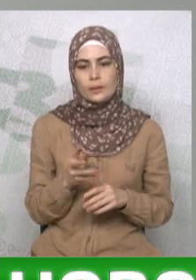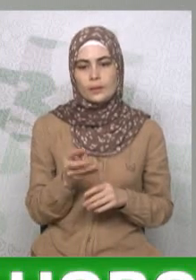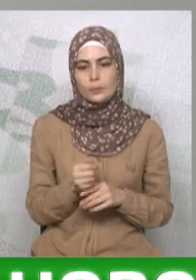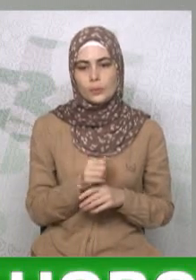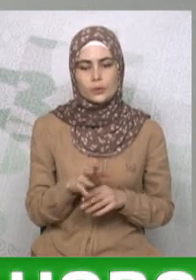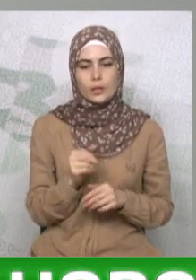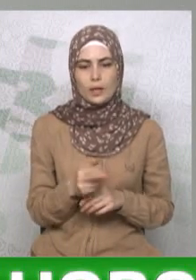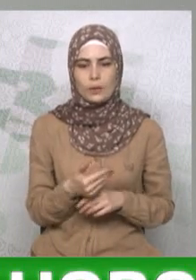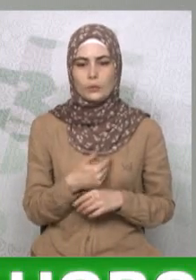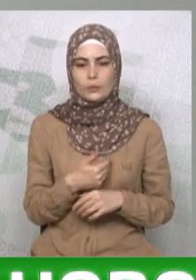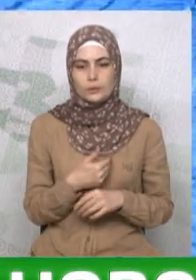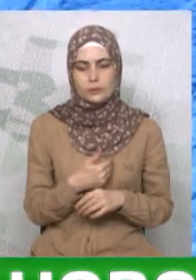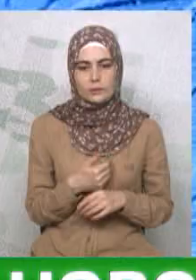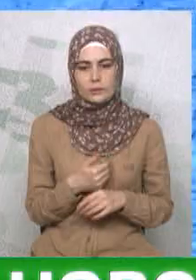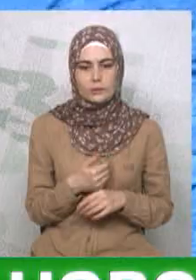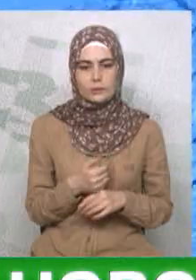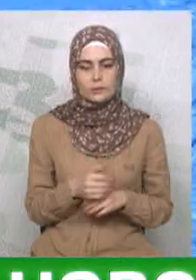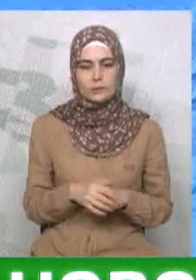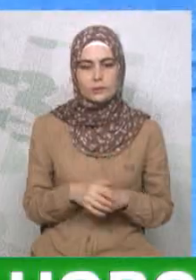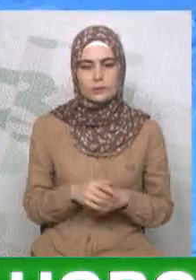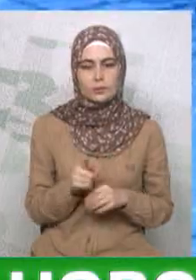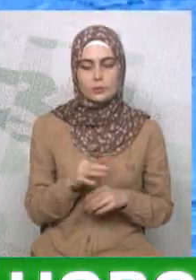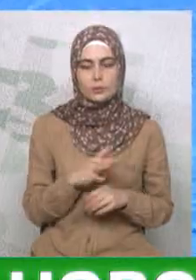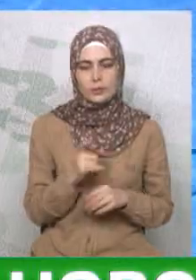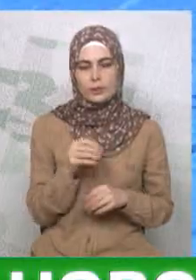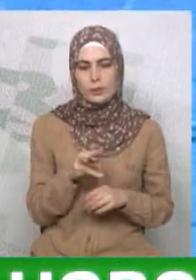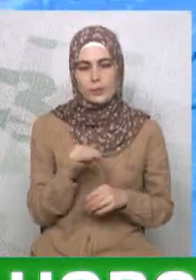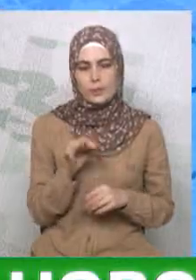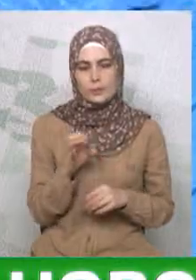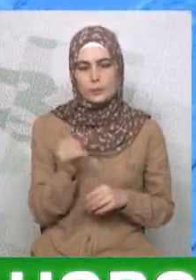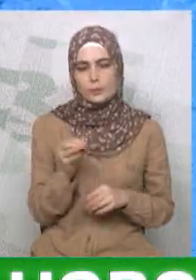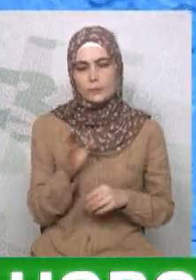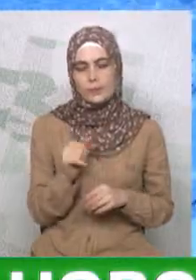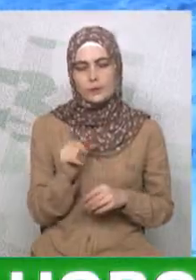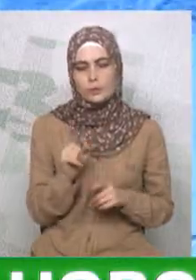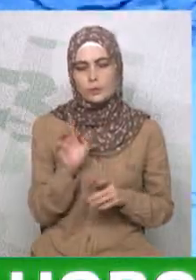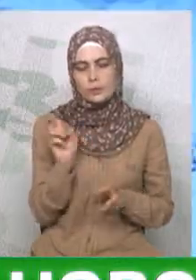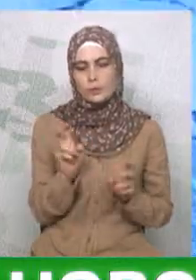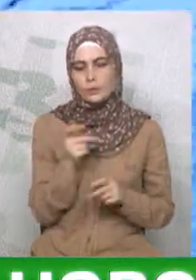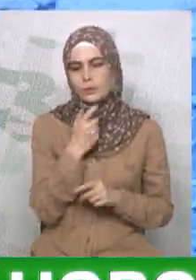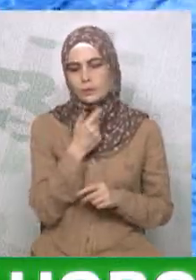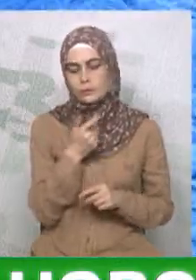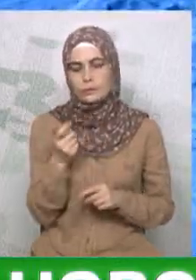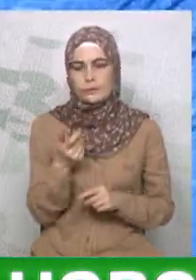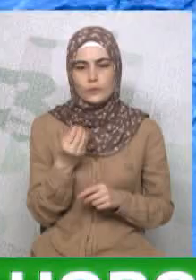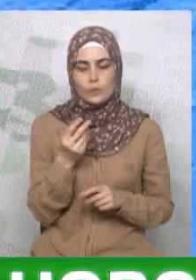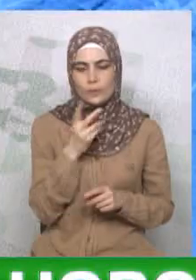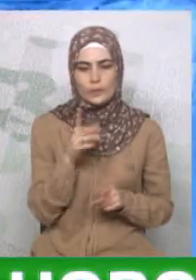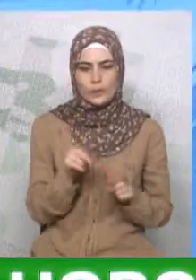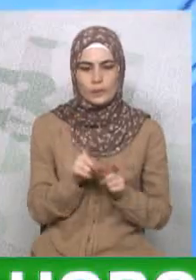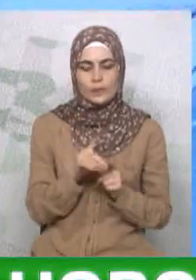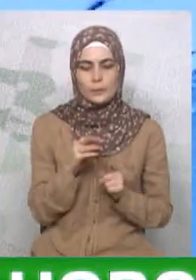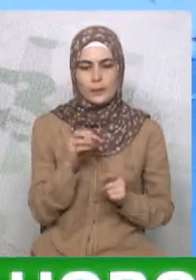так, как мы хотели, чтобы это был действительно храм искусства, куда люди приходят, даже до того, пока они не увидели еще никаких объектов